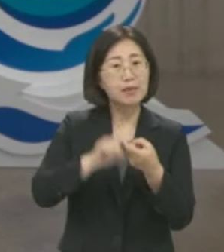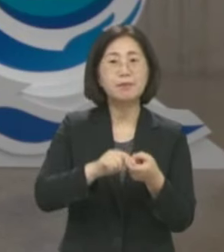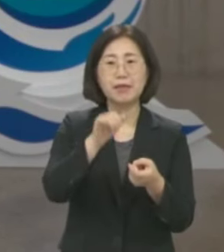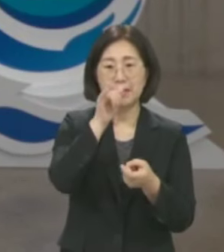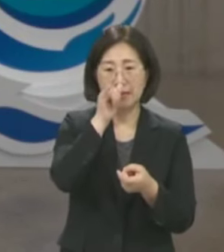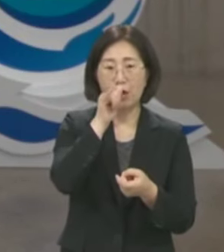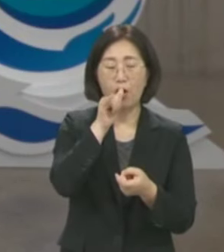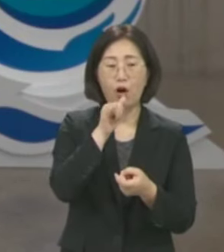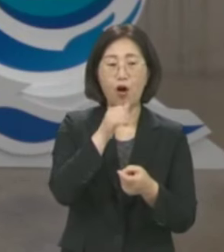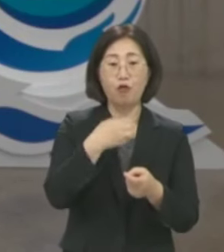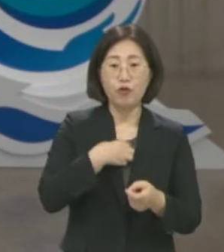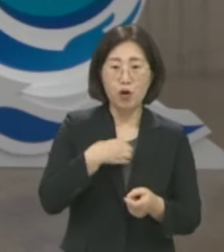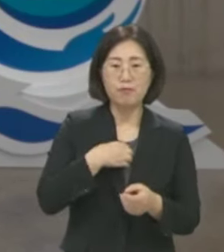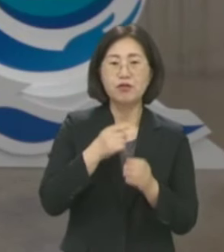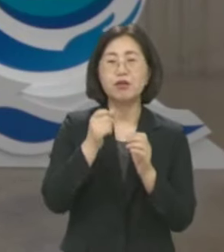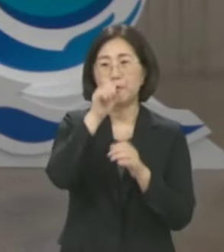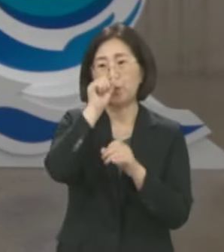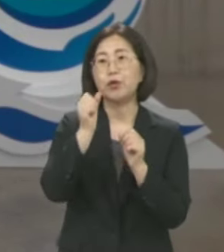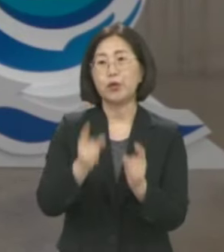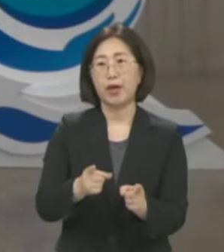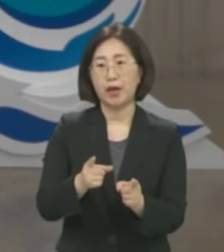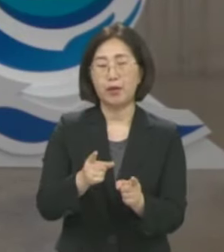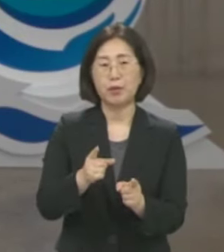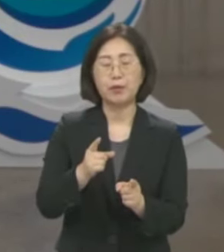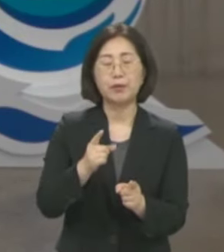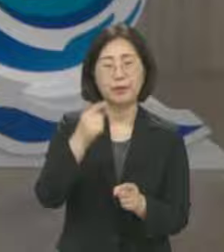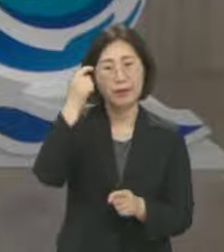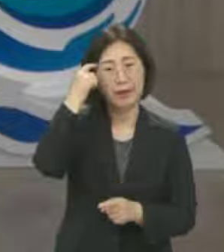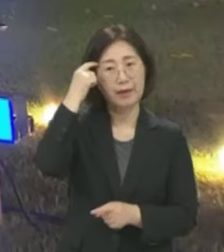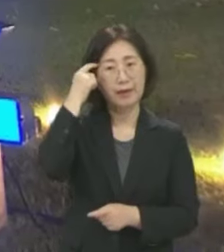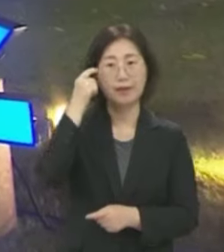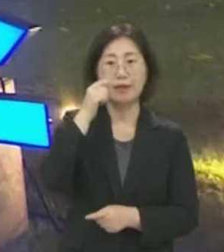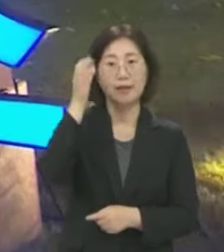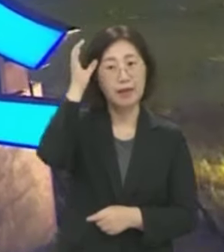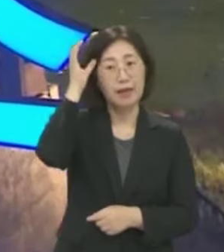중국 베이징에서 TJB 김철진입니다.